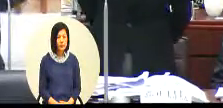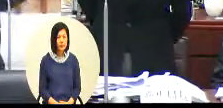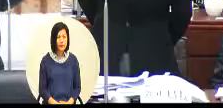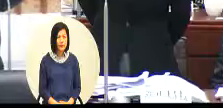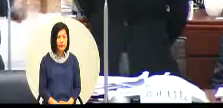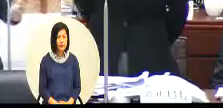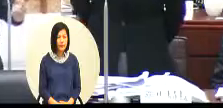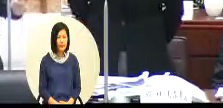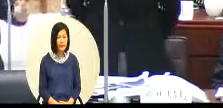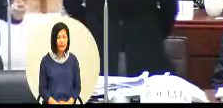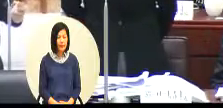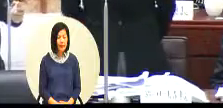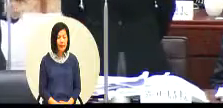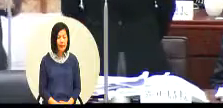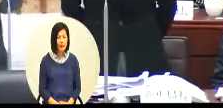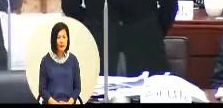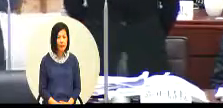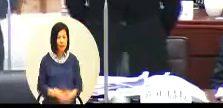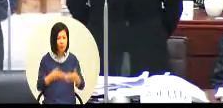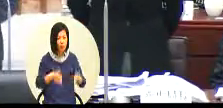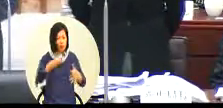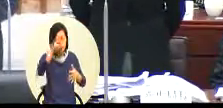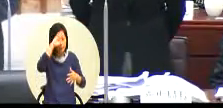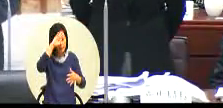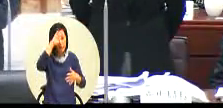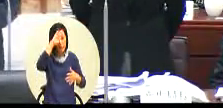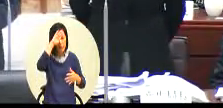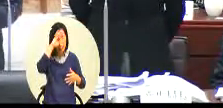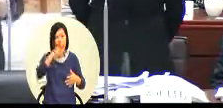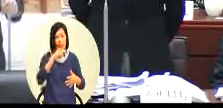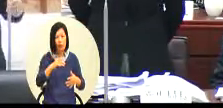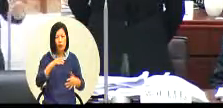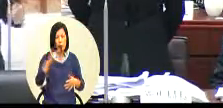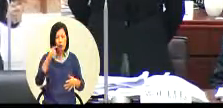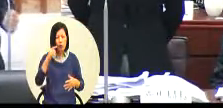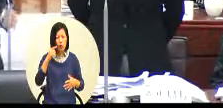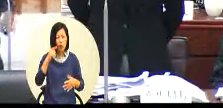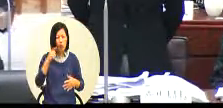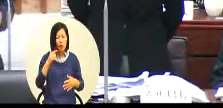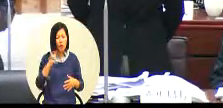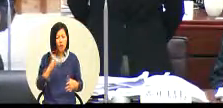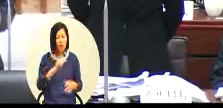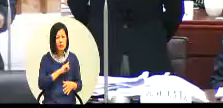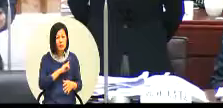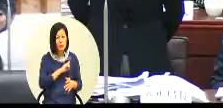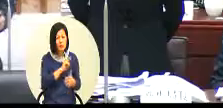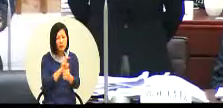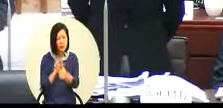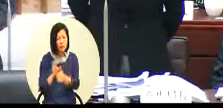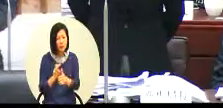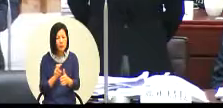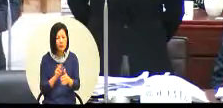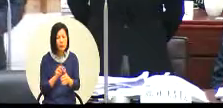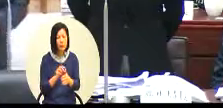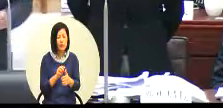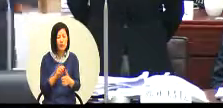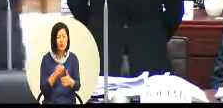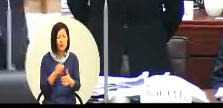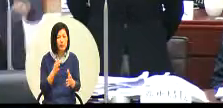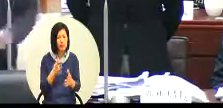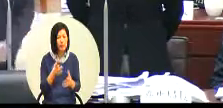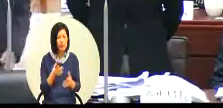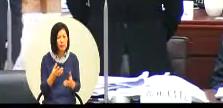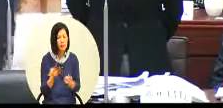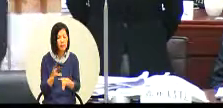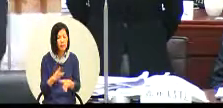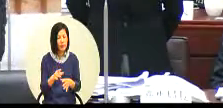一些重症跟重这个失能的，已经没有办法做治理的部分，又分为两个点嘛。那第一